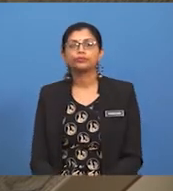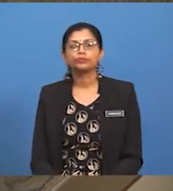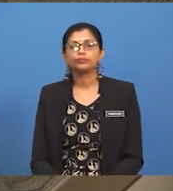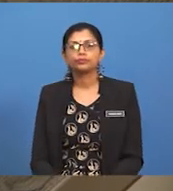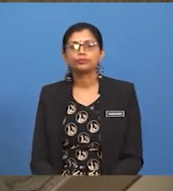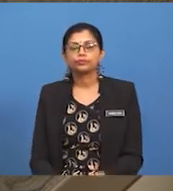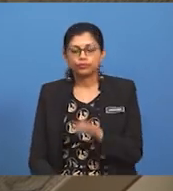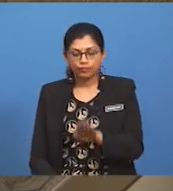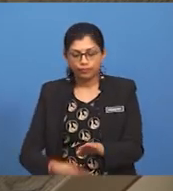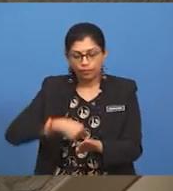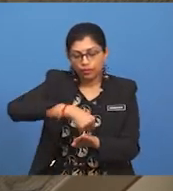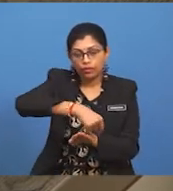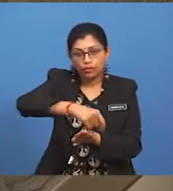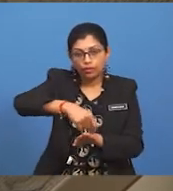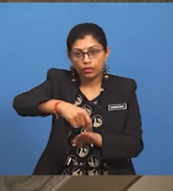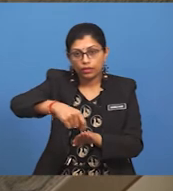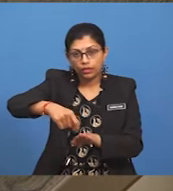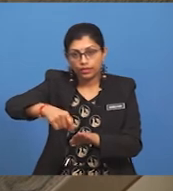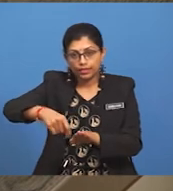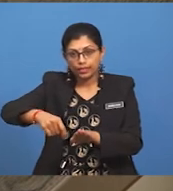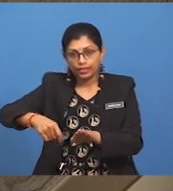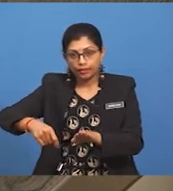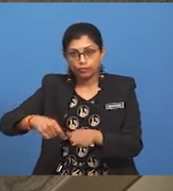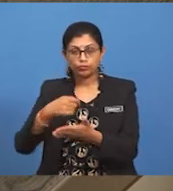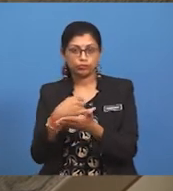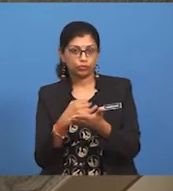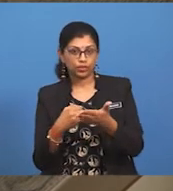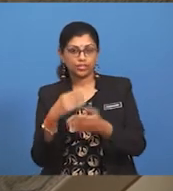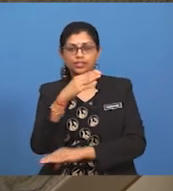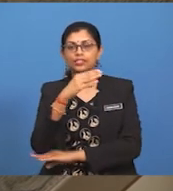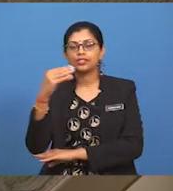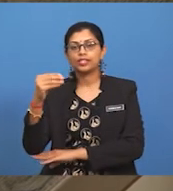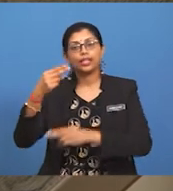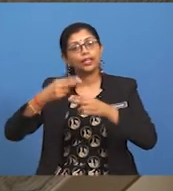lukis dan labelkan tanda pola.